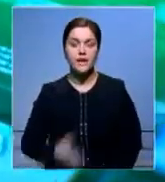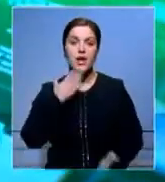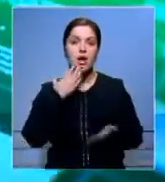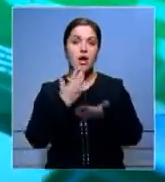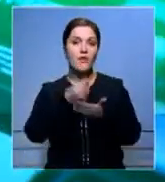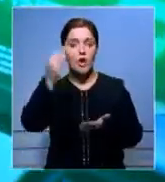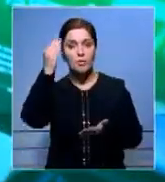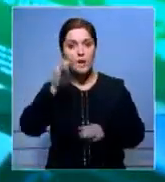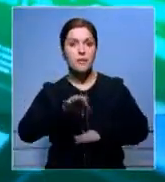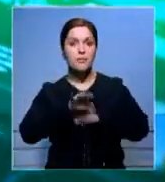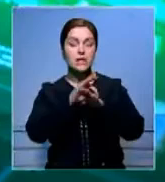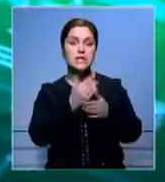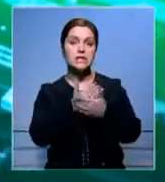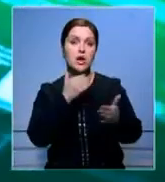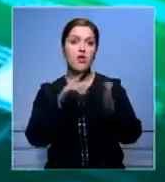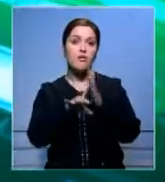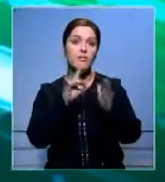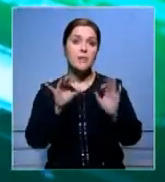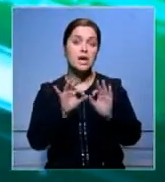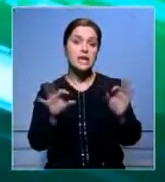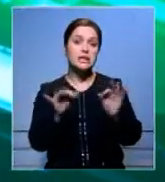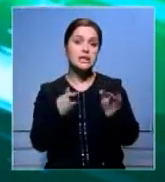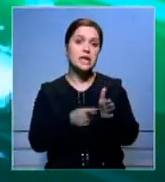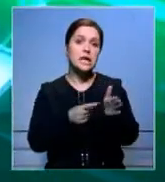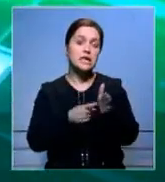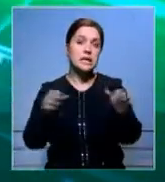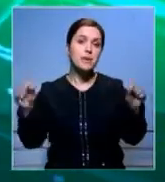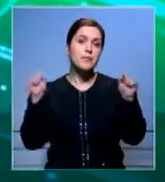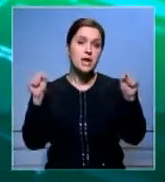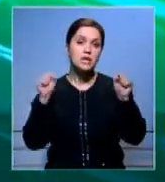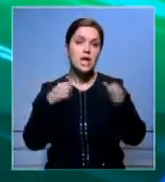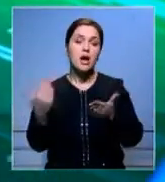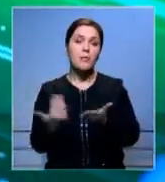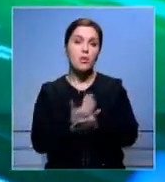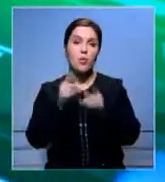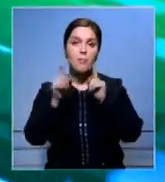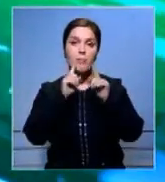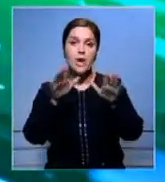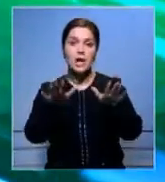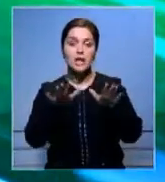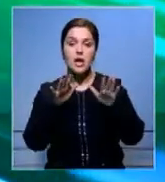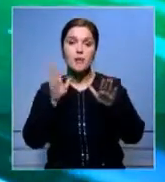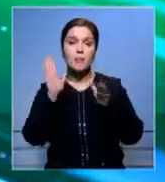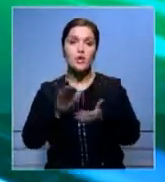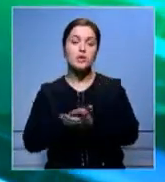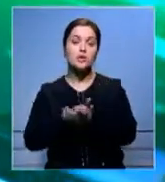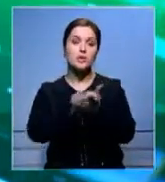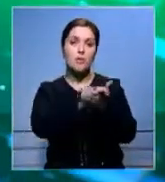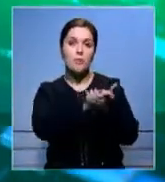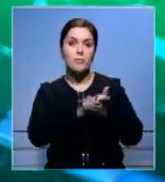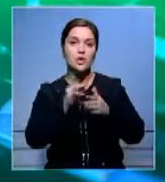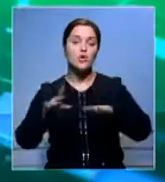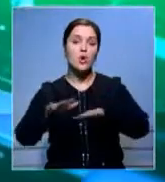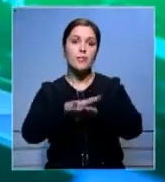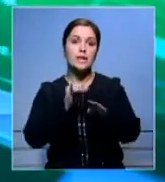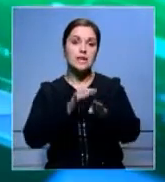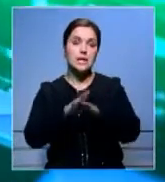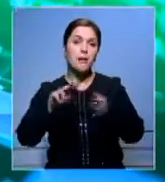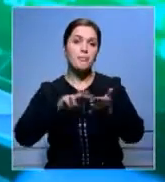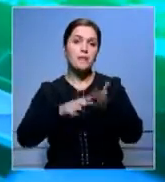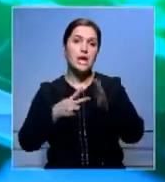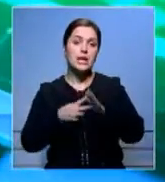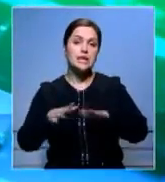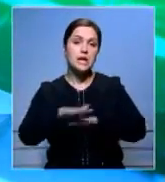Свое мнение о проведении досрочных выборов высказали и карагандинские спортсмены. Обновленный парламент, сплочение общества и реализация